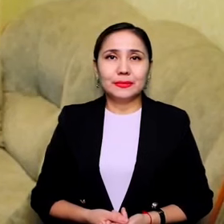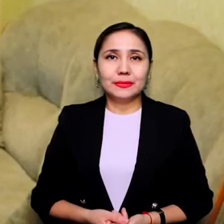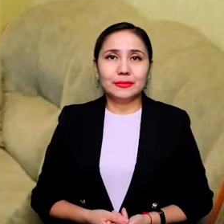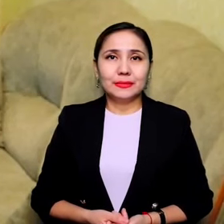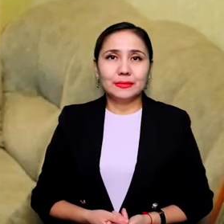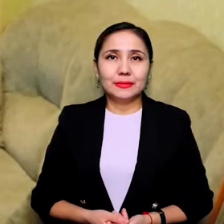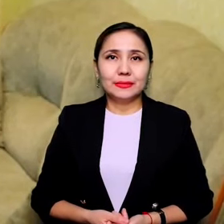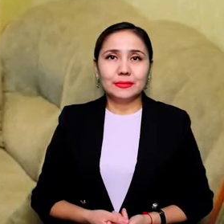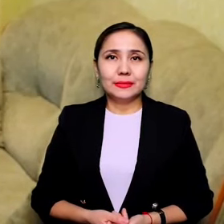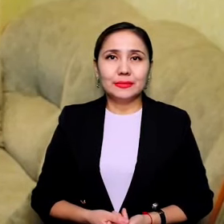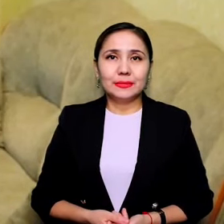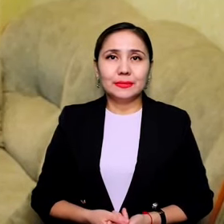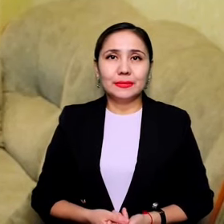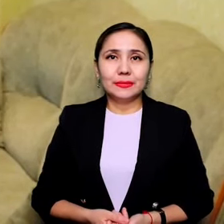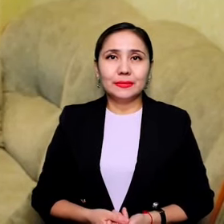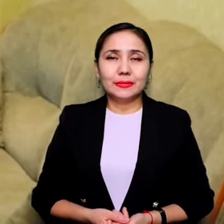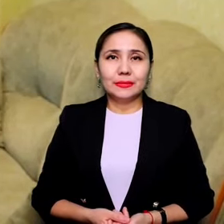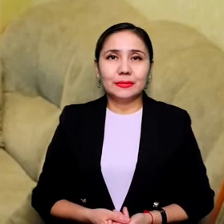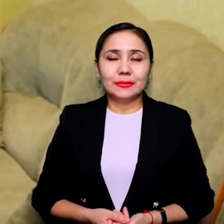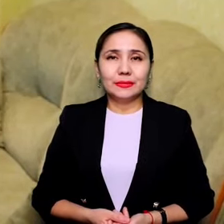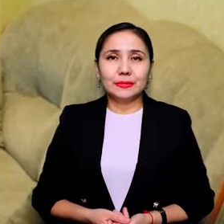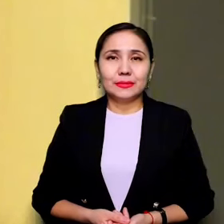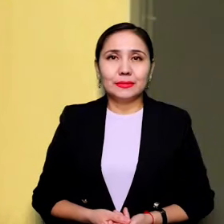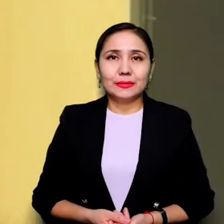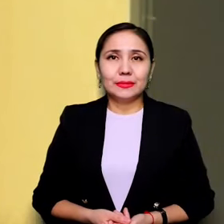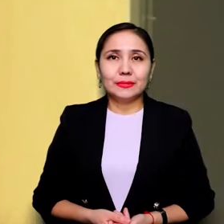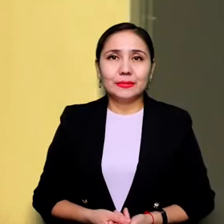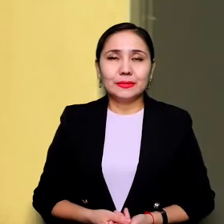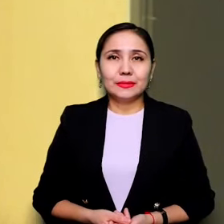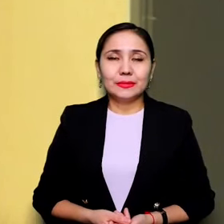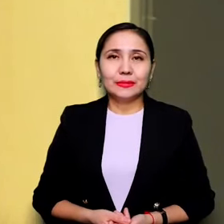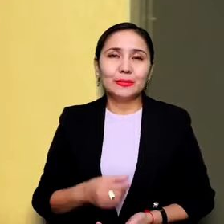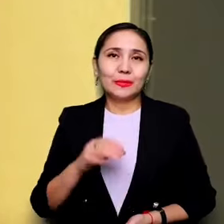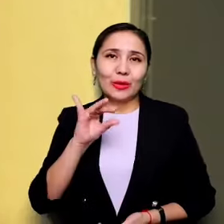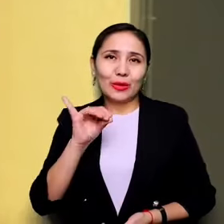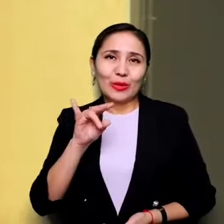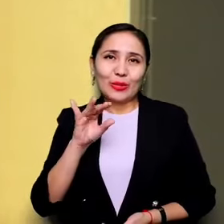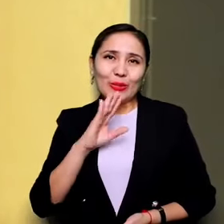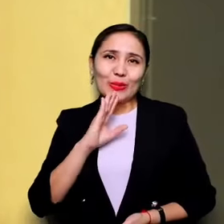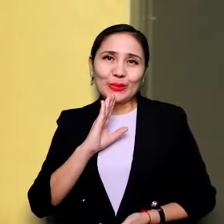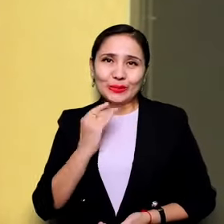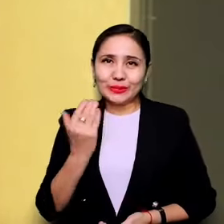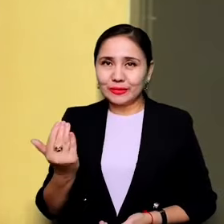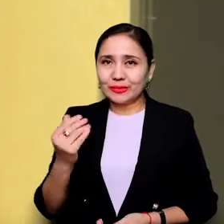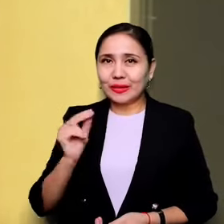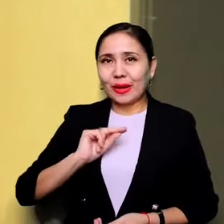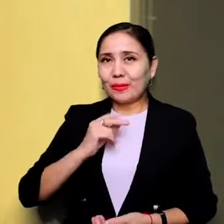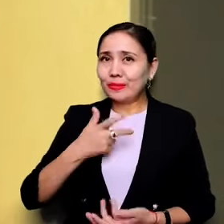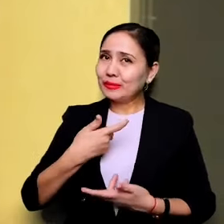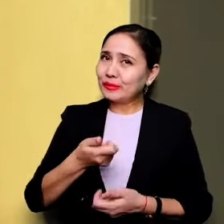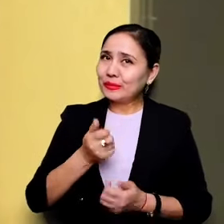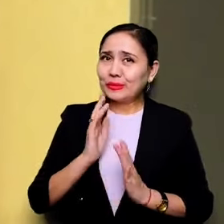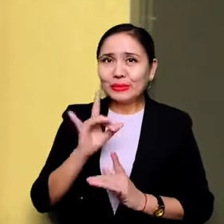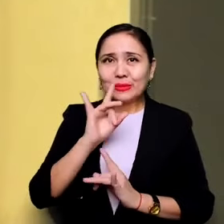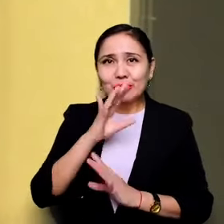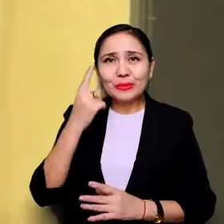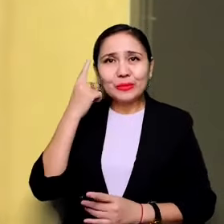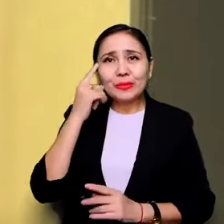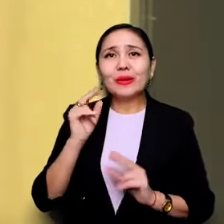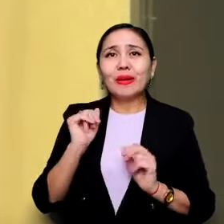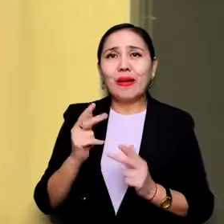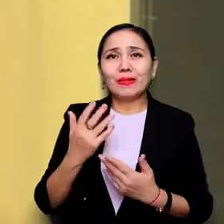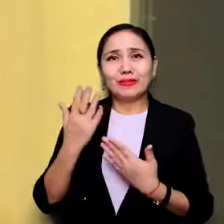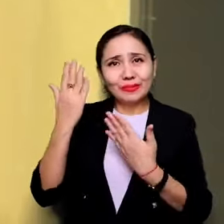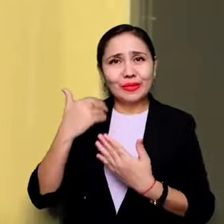qo'lidan tutgan qiz va yigit oqsoqlanib kirib kelishdi. Yulduz, bizani ham ishga olsharmikan? Xudo xolisa